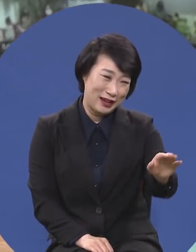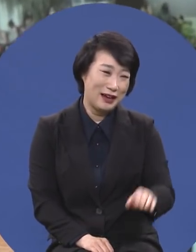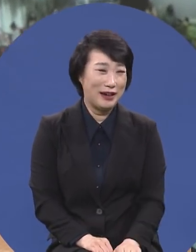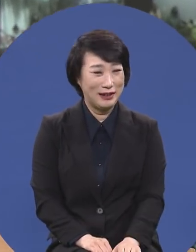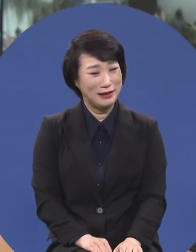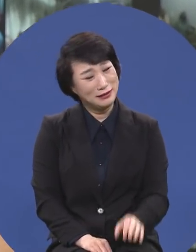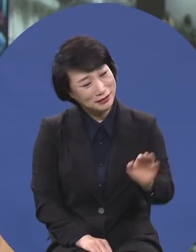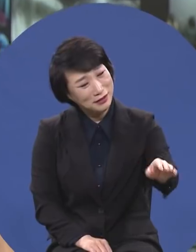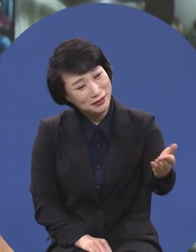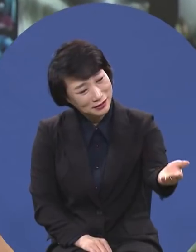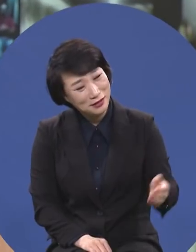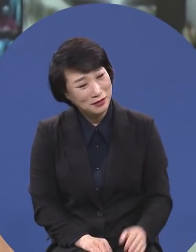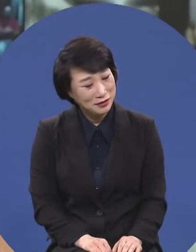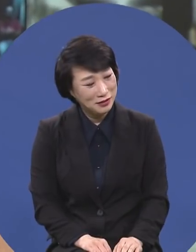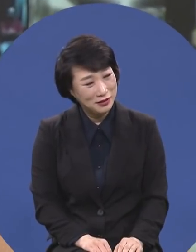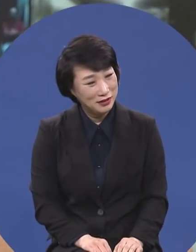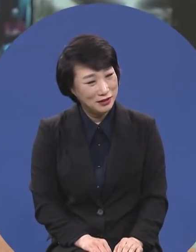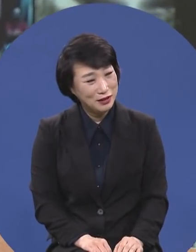너는